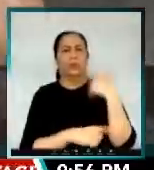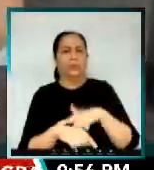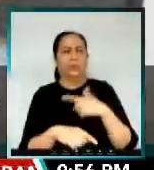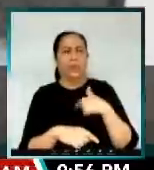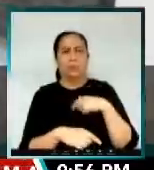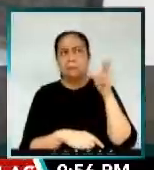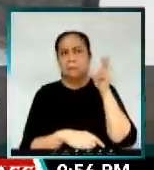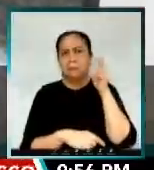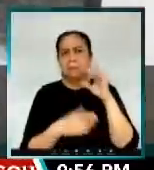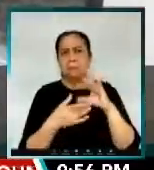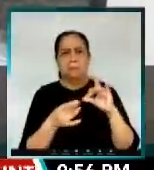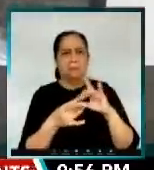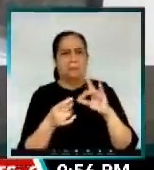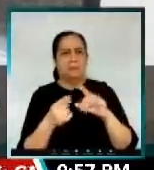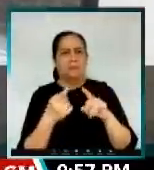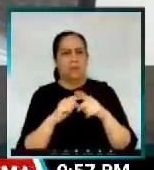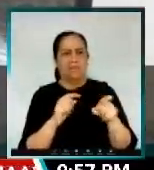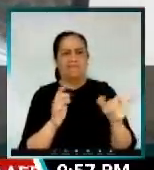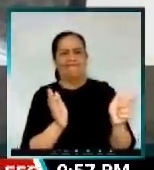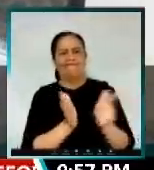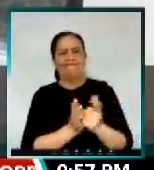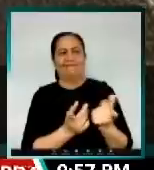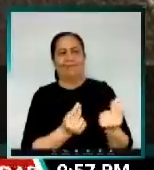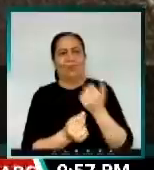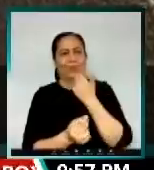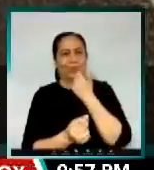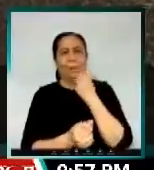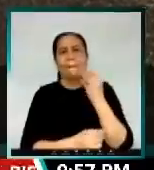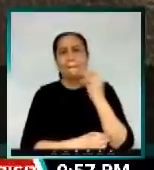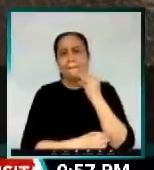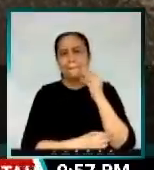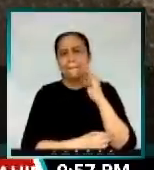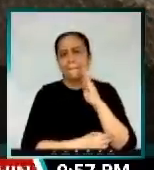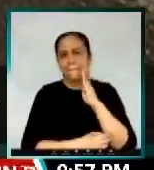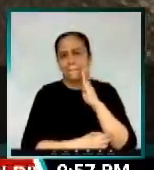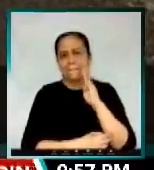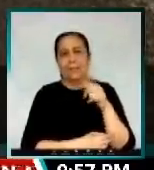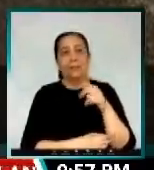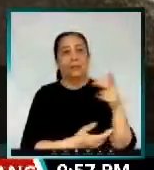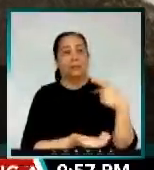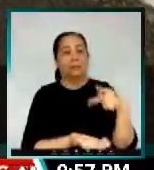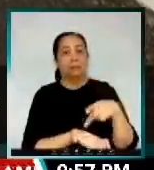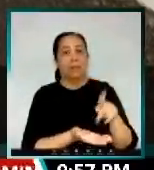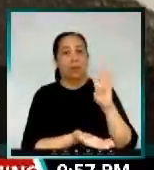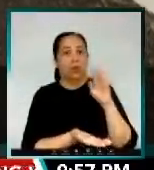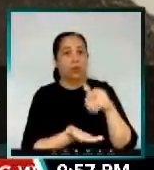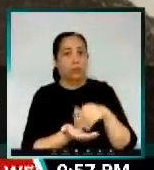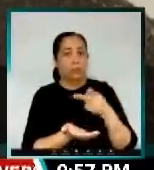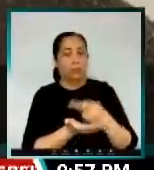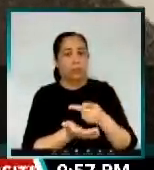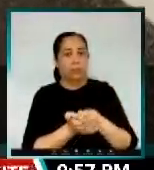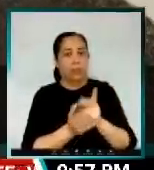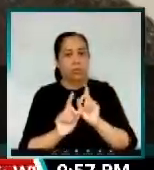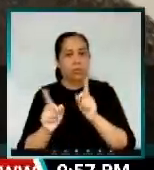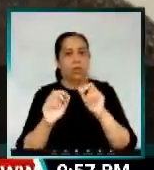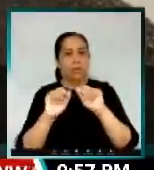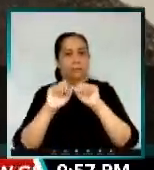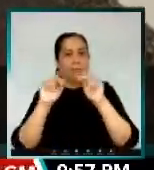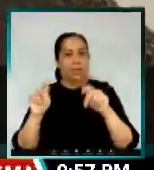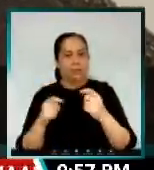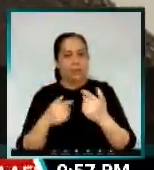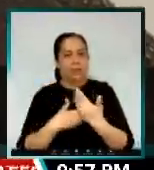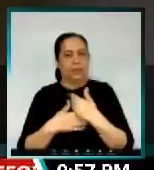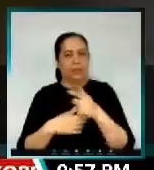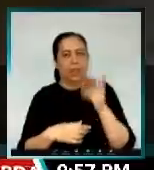impormasyon kaugnay sa illegal na gawain ni Marilyn Bumanglang. Naningil raw siya ng 4,000 piso at pinapunta sa apartment ng police asset na nagpanggap